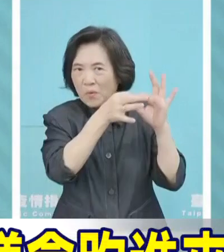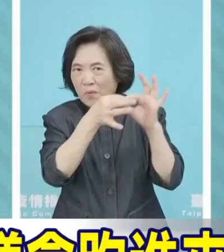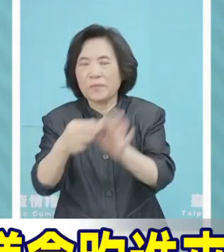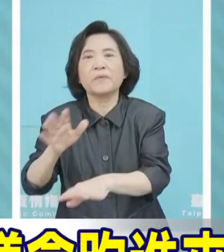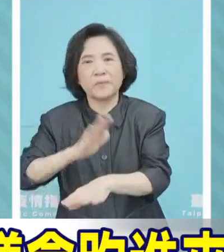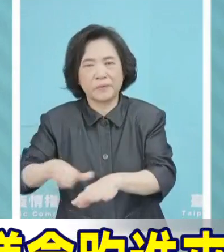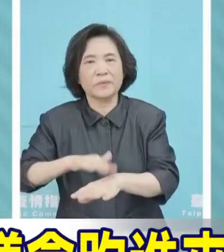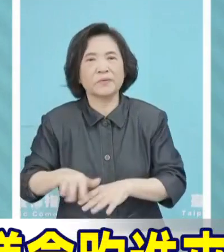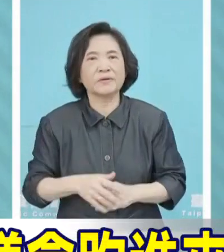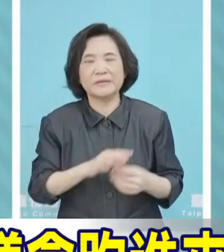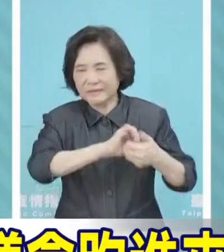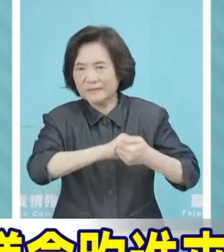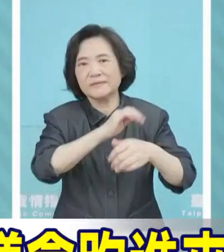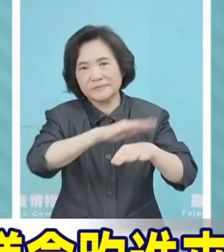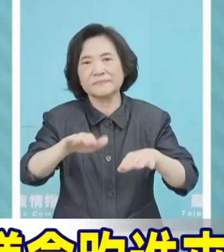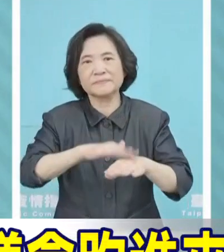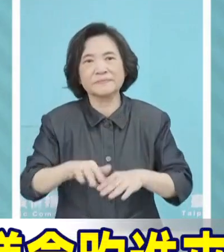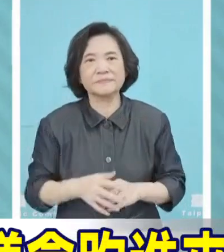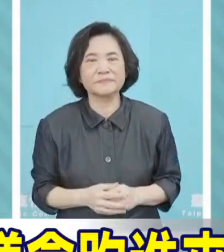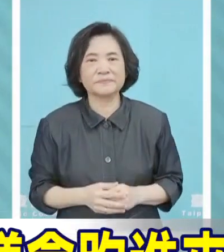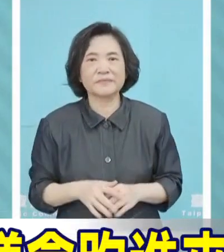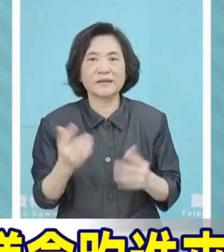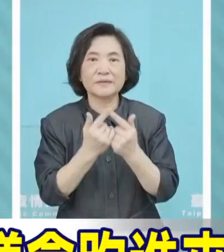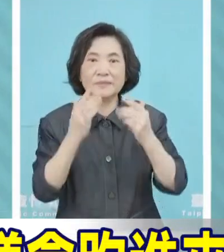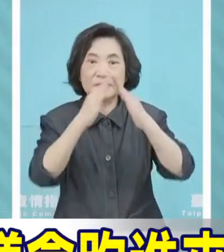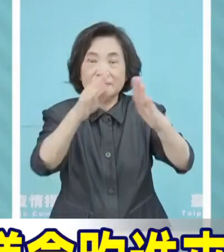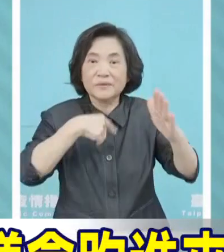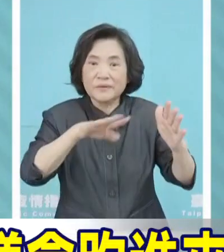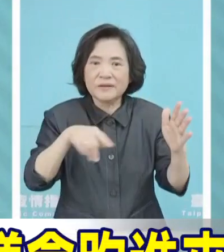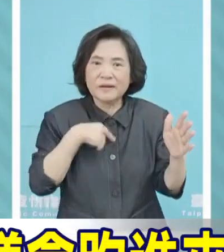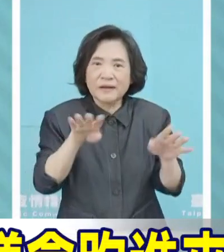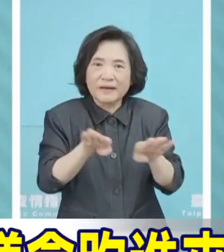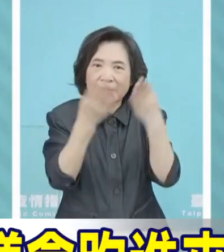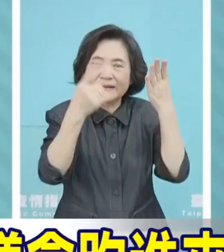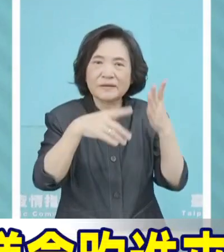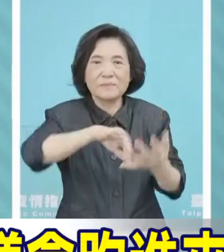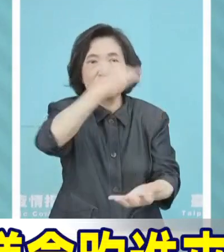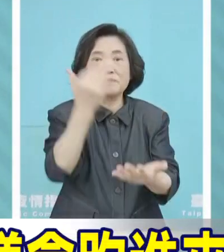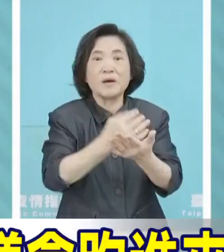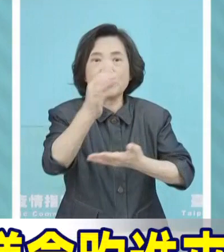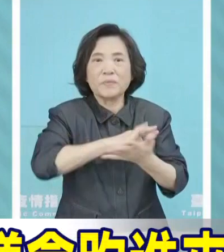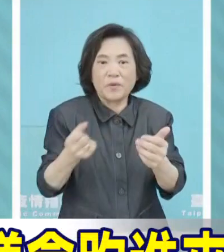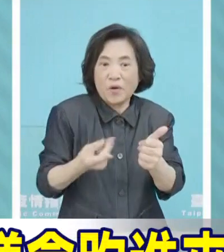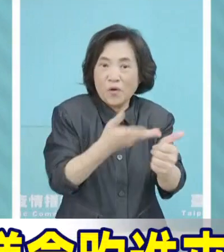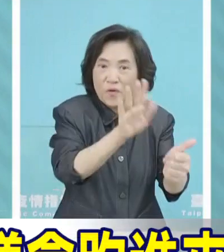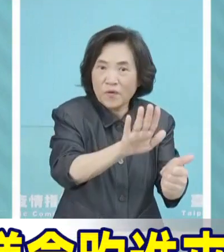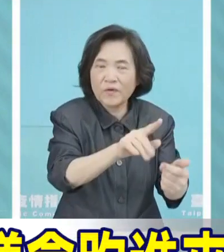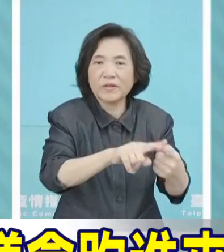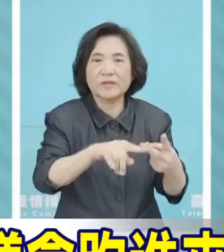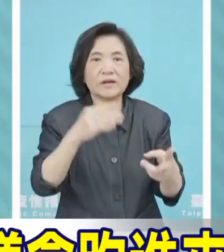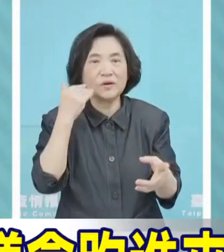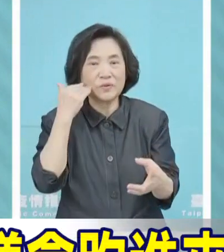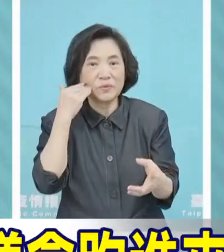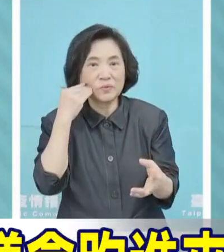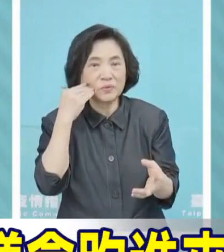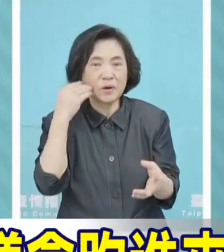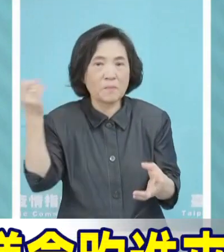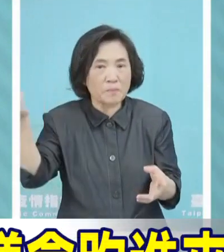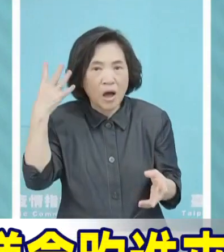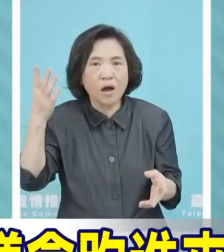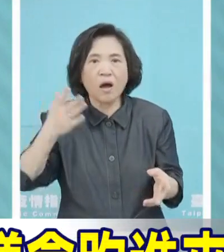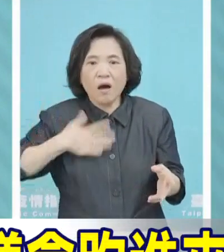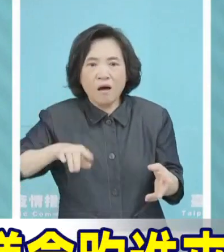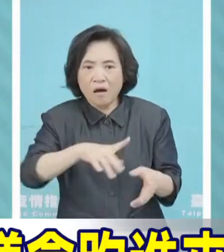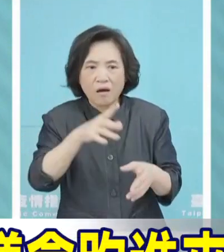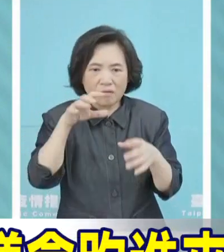它在你一段是这样，虽然我们一开始有一些什么批发市场的感染，但是只要知道的就有办法